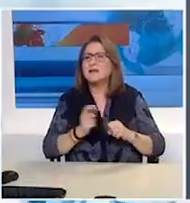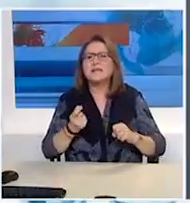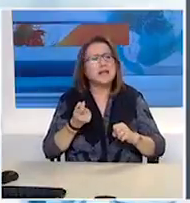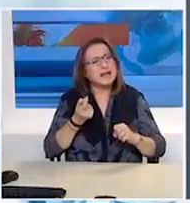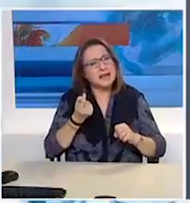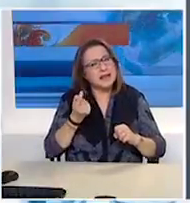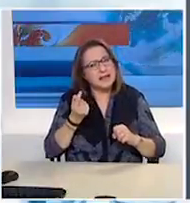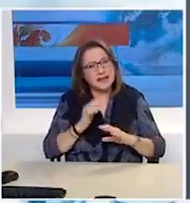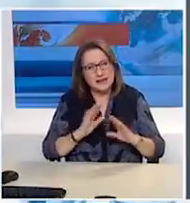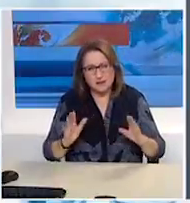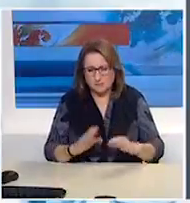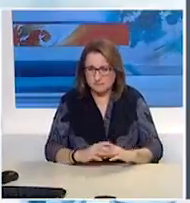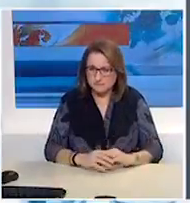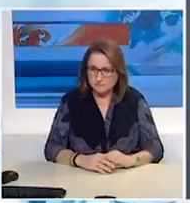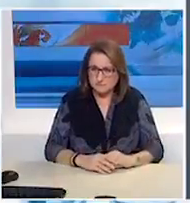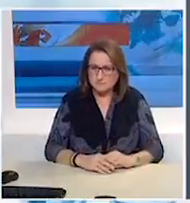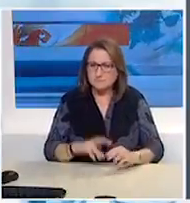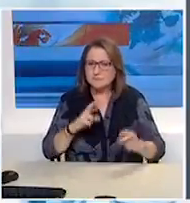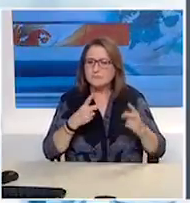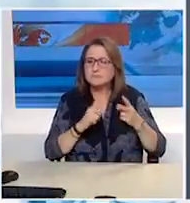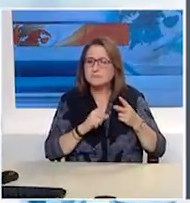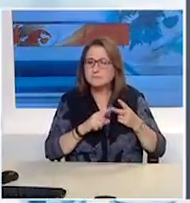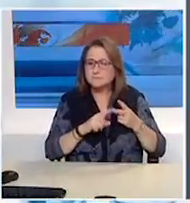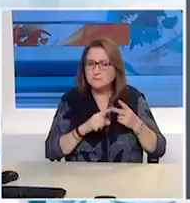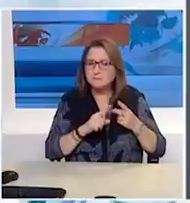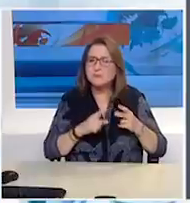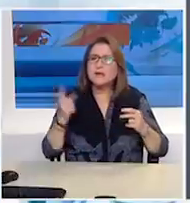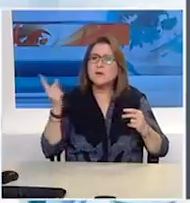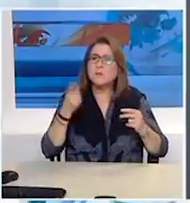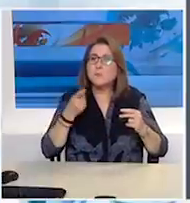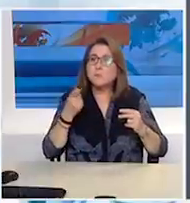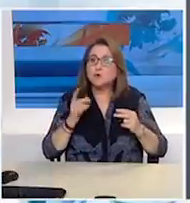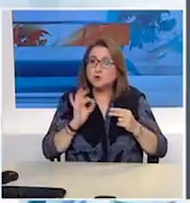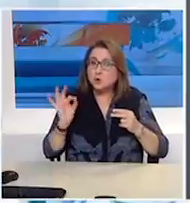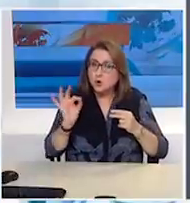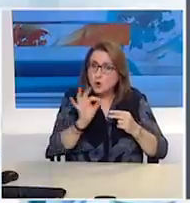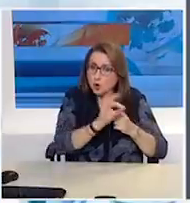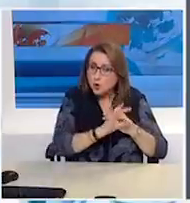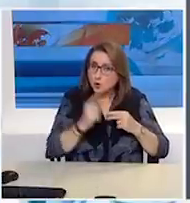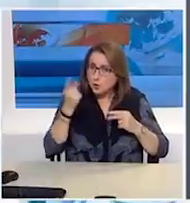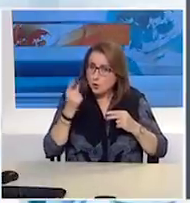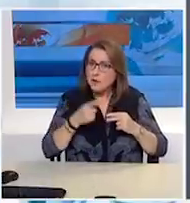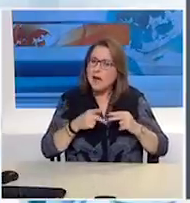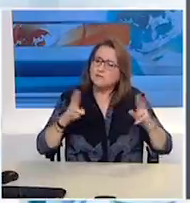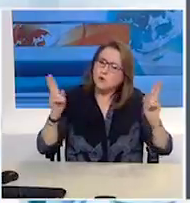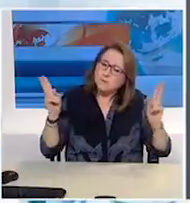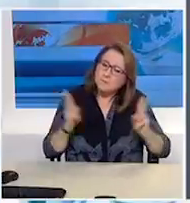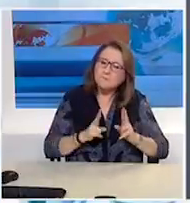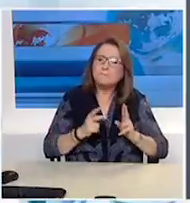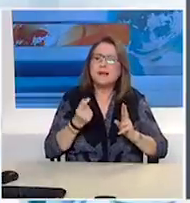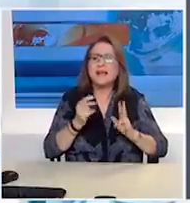παιδιά, ξεκινούν με αυτή την παραδοχή. Και το δεύτερο συμπέρασμα είναι χαμηλός ο κίνδυνος από αυτό το σύνδρομο στα παιδιά, το οποίο εξακολουθούν να το